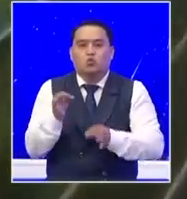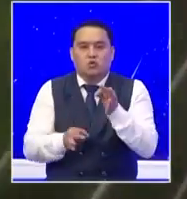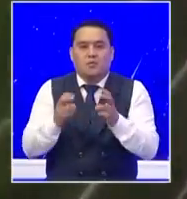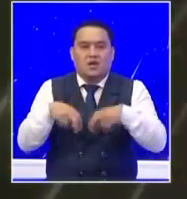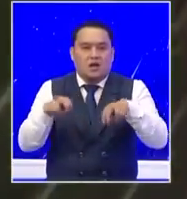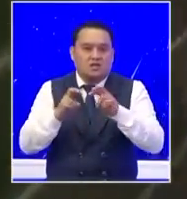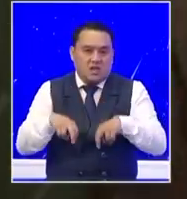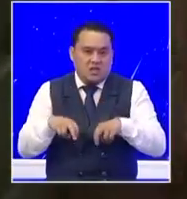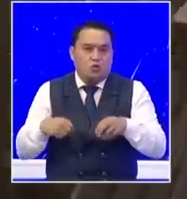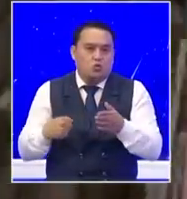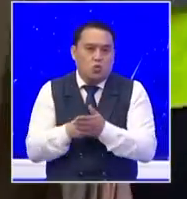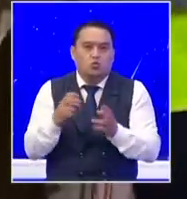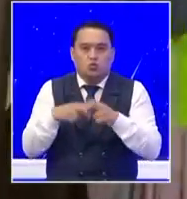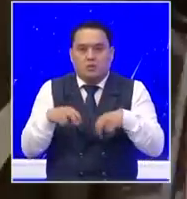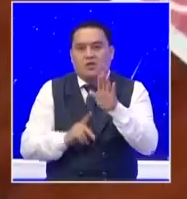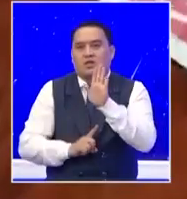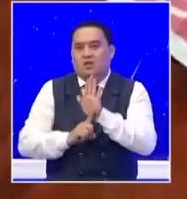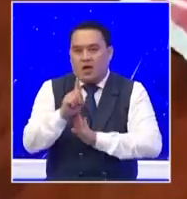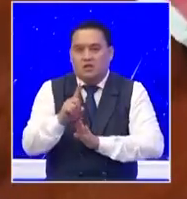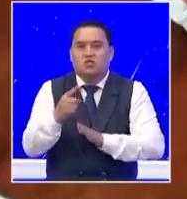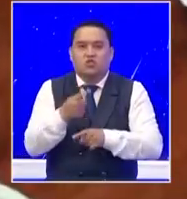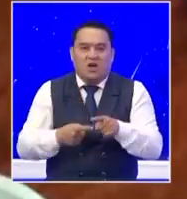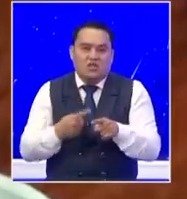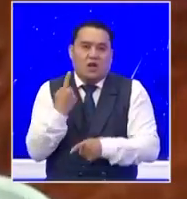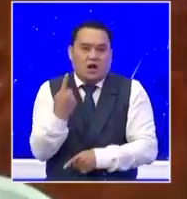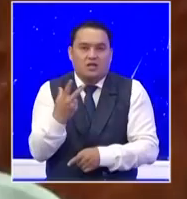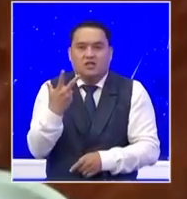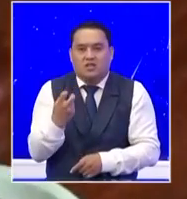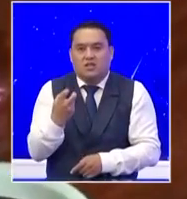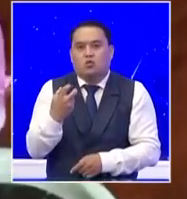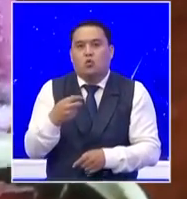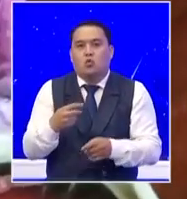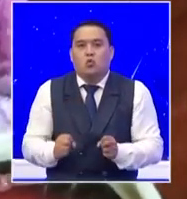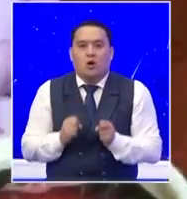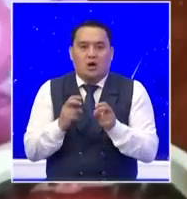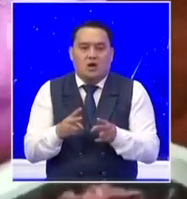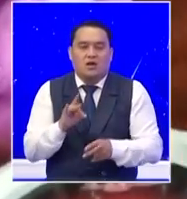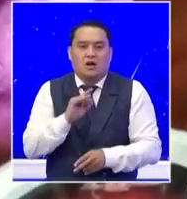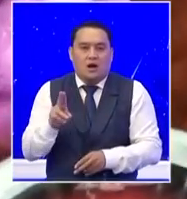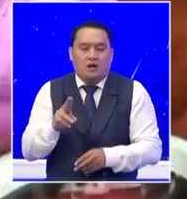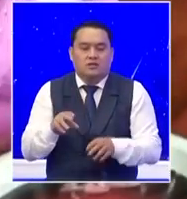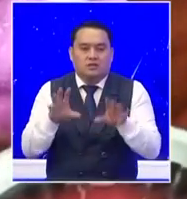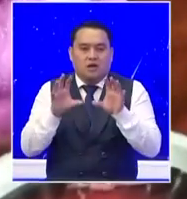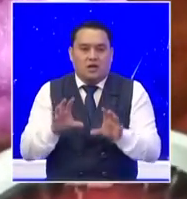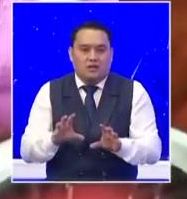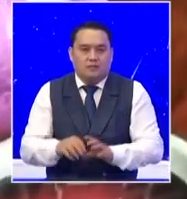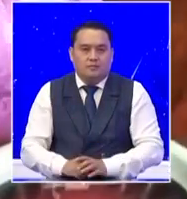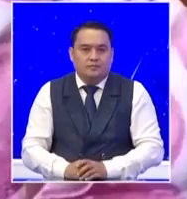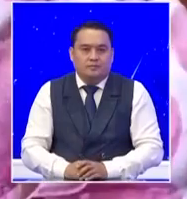досудебных расследований и начато досудебное расследование по части 1 статьи 300 Уголовного кодекса Республики